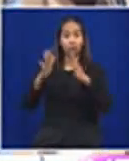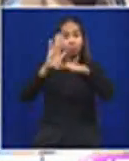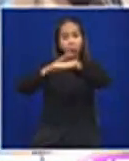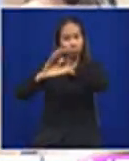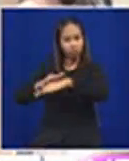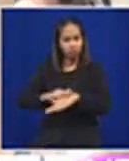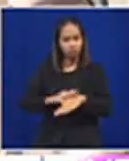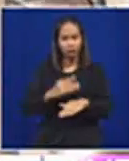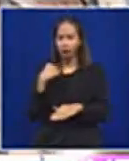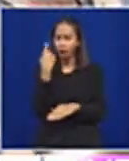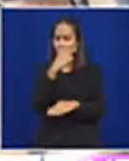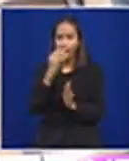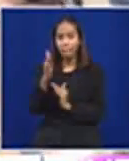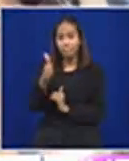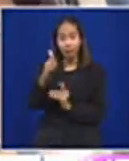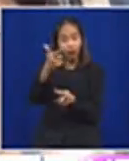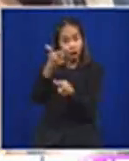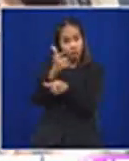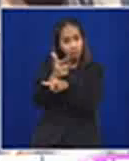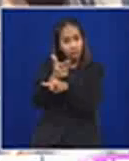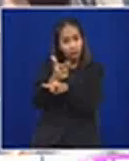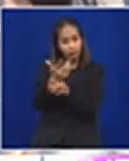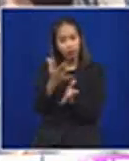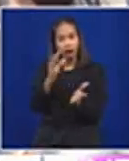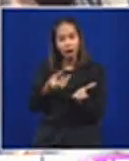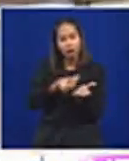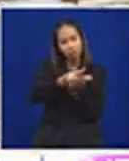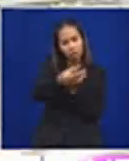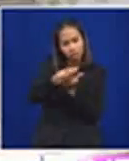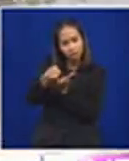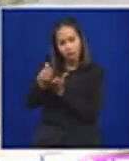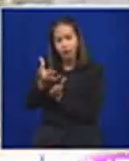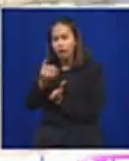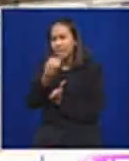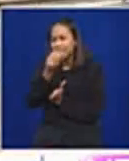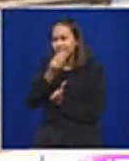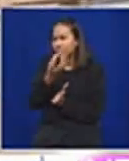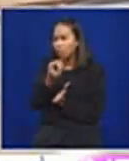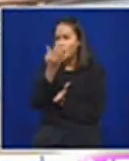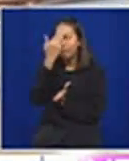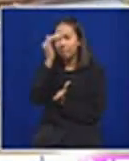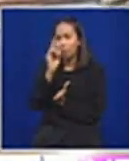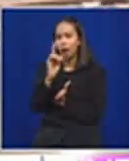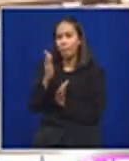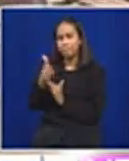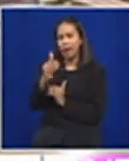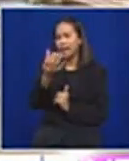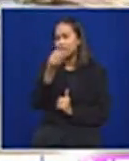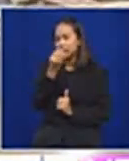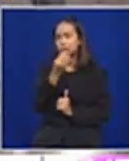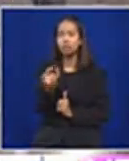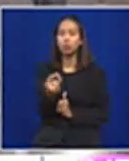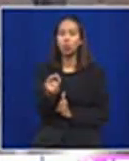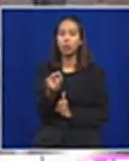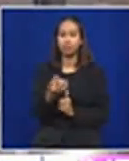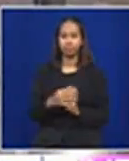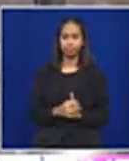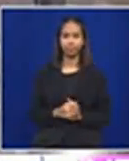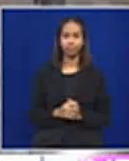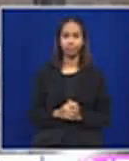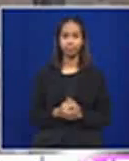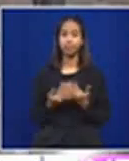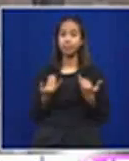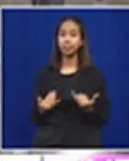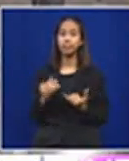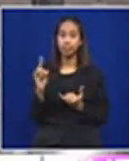งปลาในกระชังให้ลดการให้อาหารลงเพื่อป้องกันน้ำเน่าเสียเนื่องจากปลาจะกินอาหารได้น้อยลง